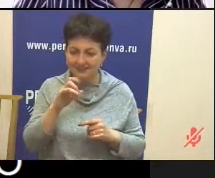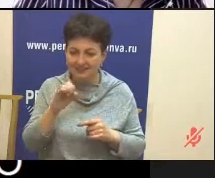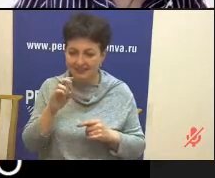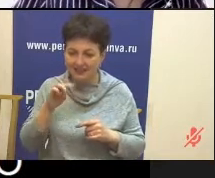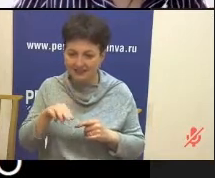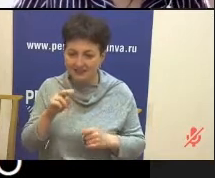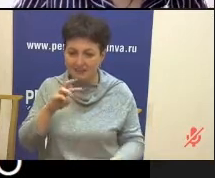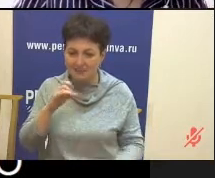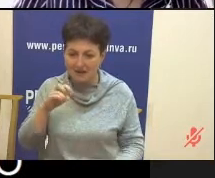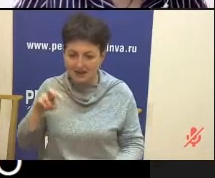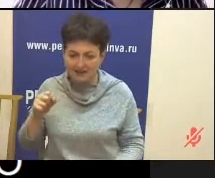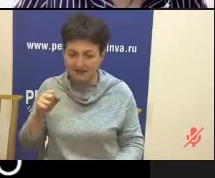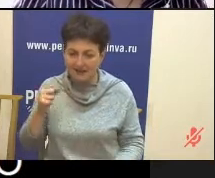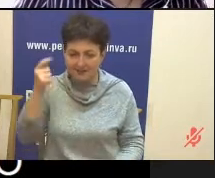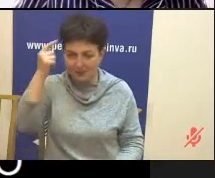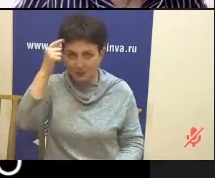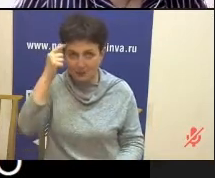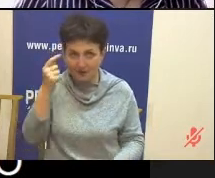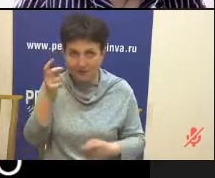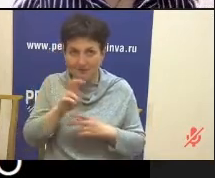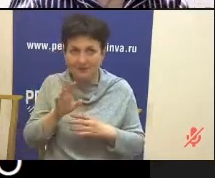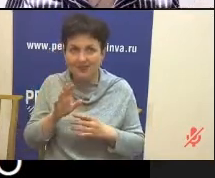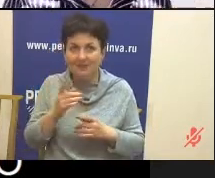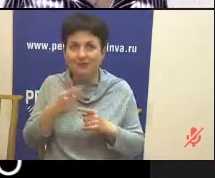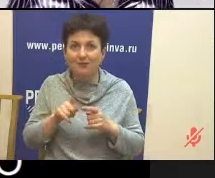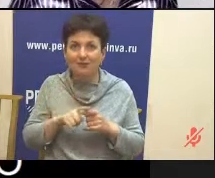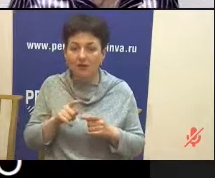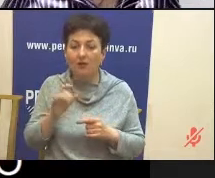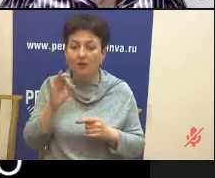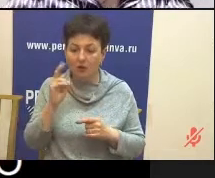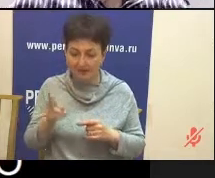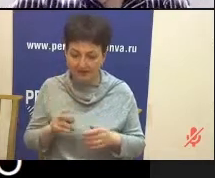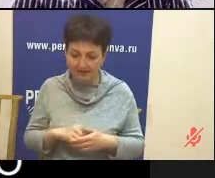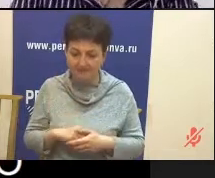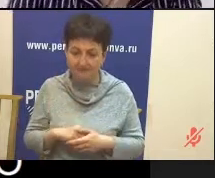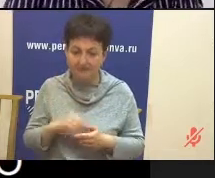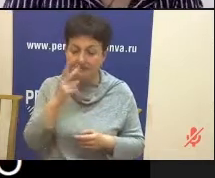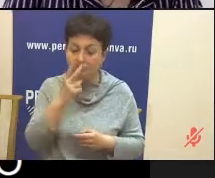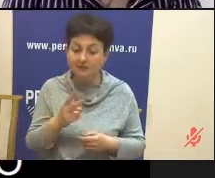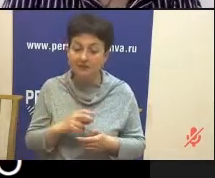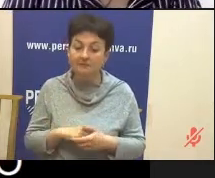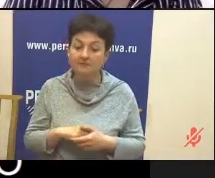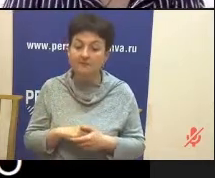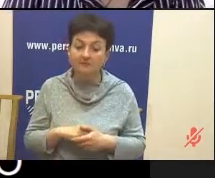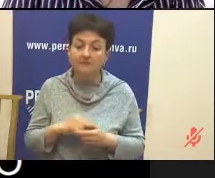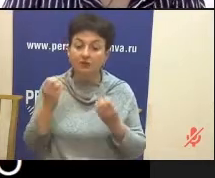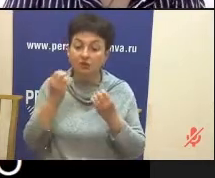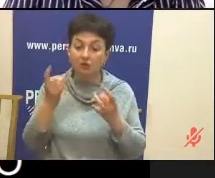использую. В смысле, этот термин, а вот direct mail почему-то раньше мне не приходило в голову, что это калька.